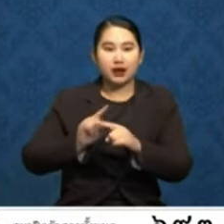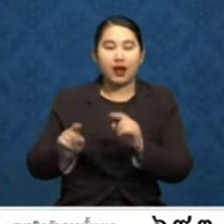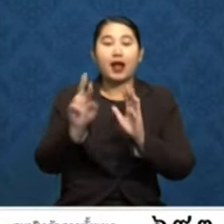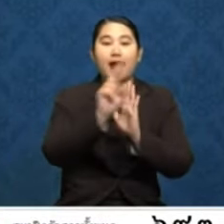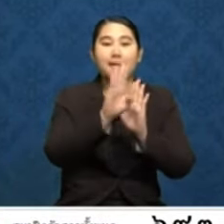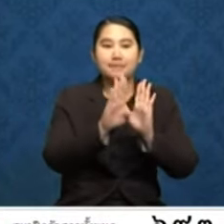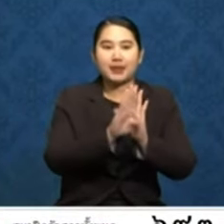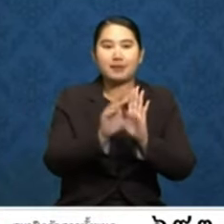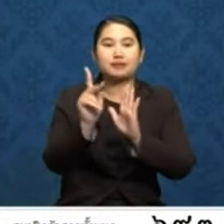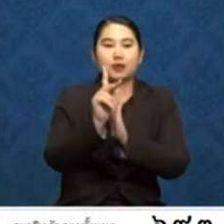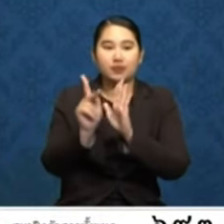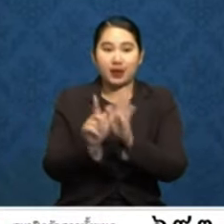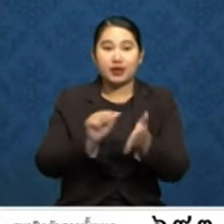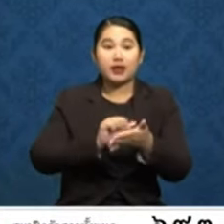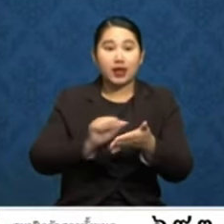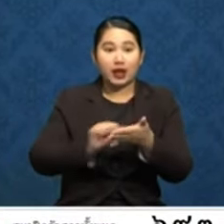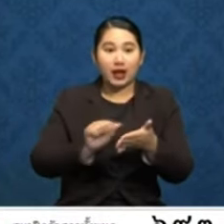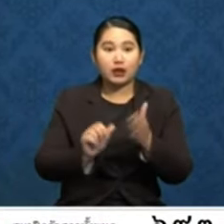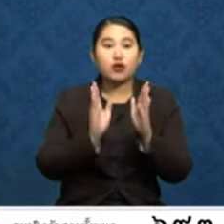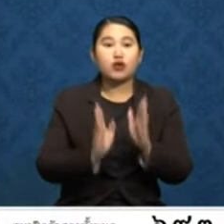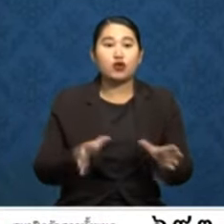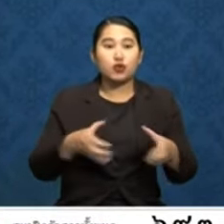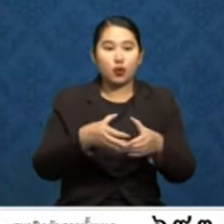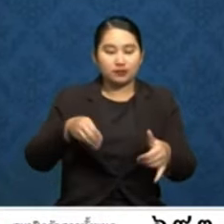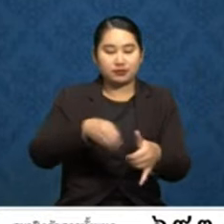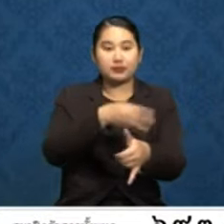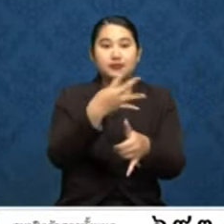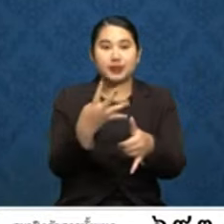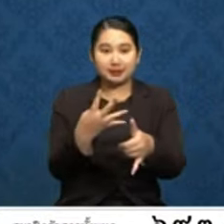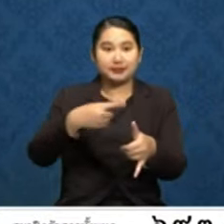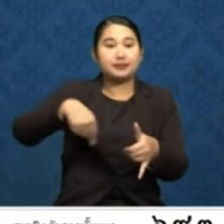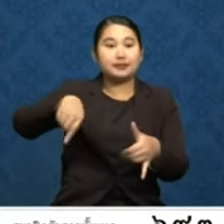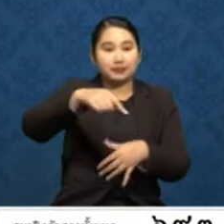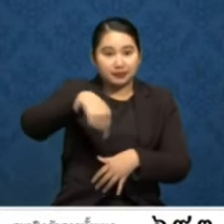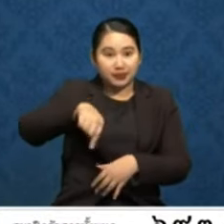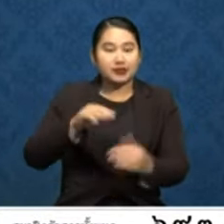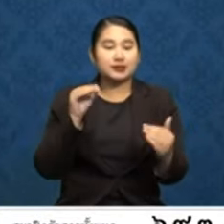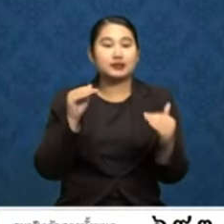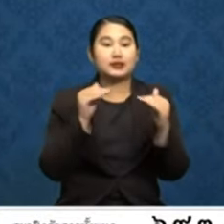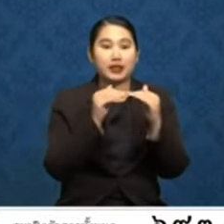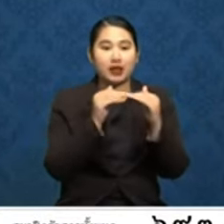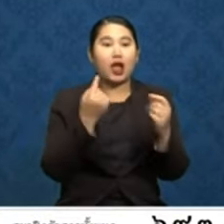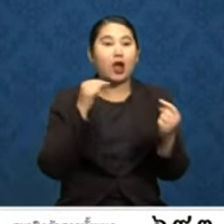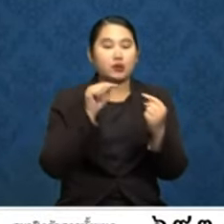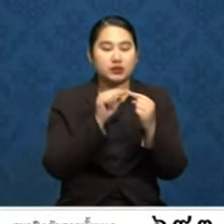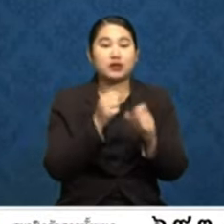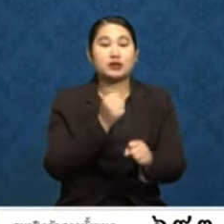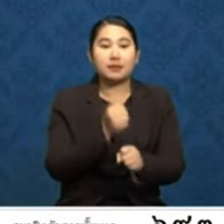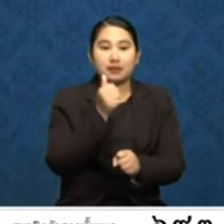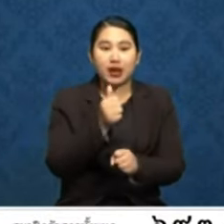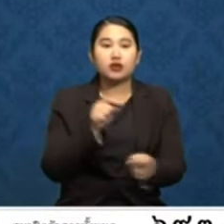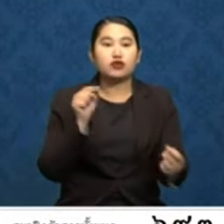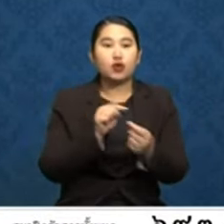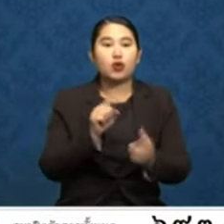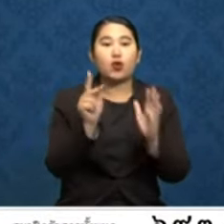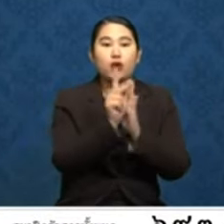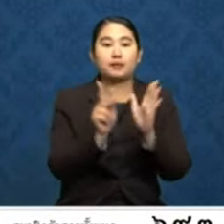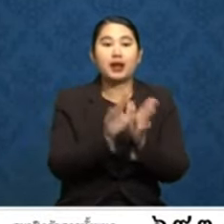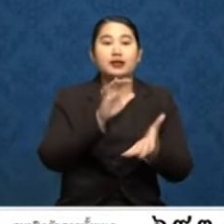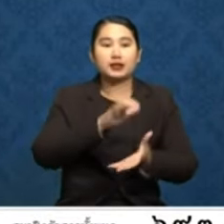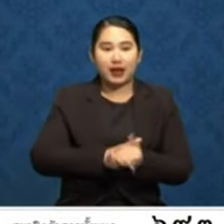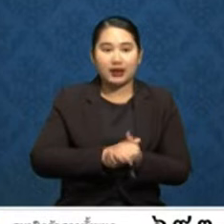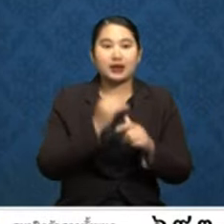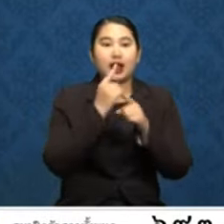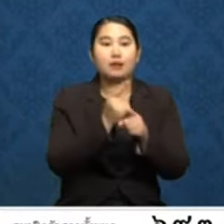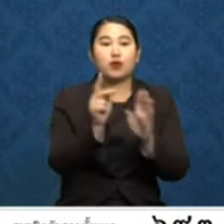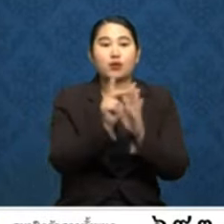ที่เกี่ยวข้องให้ผู้ที่มีความหลากหลายทางเพศได้เข้าถึงสิทธิที่พึงมีทั้งการสมรสที่ถูกต้องตามก